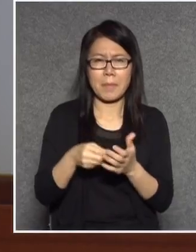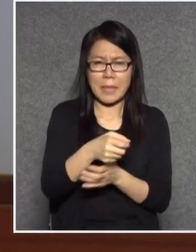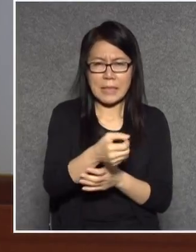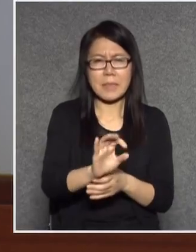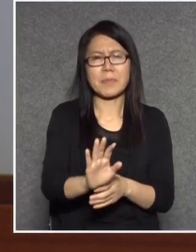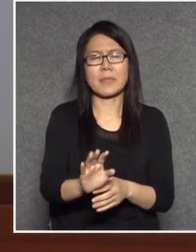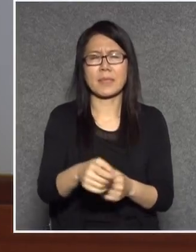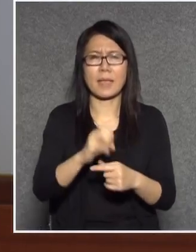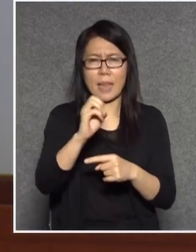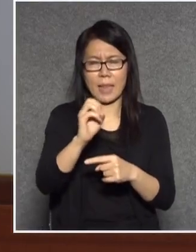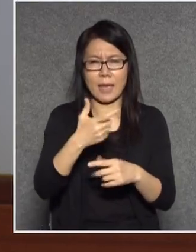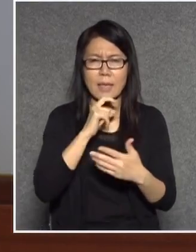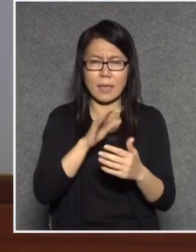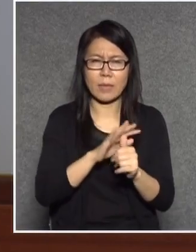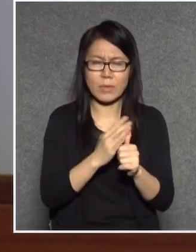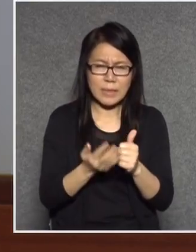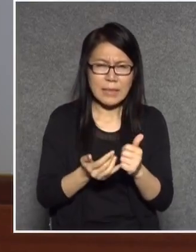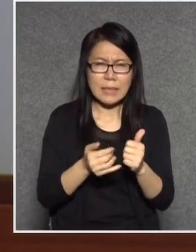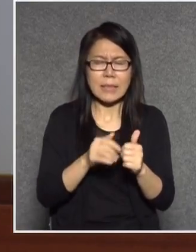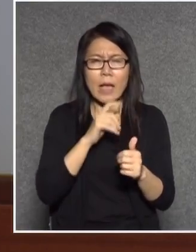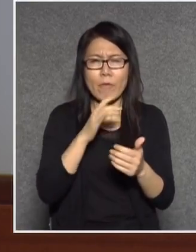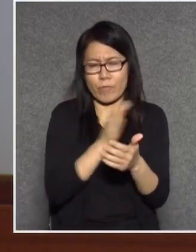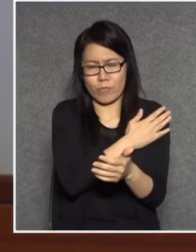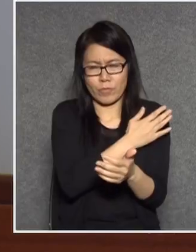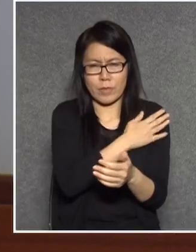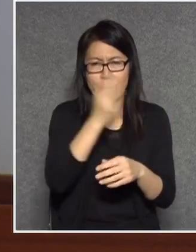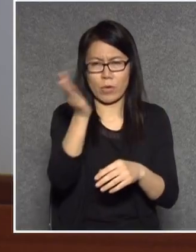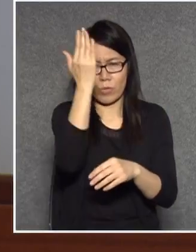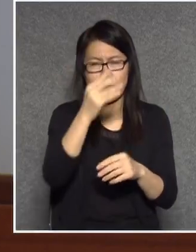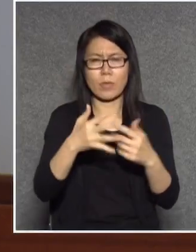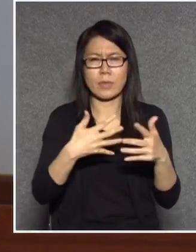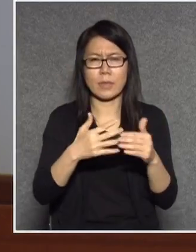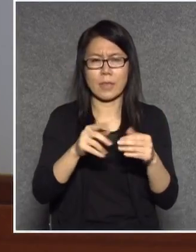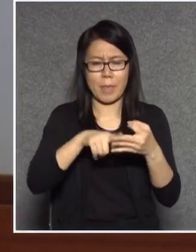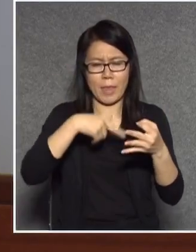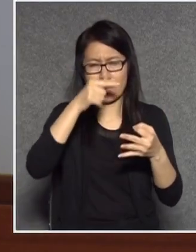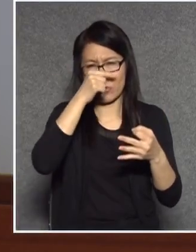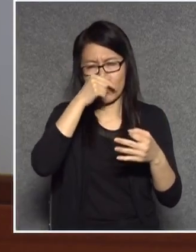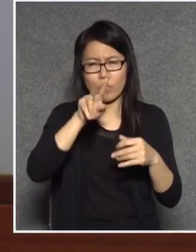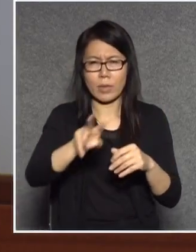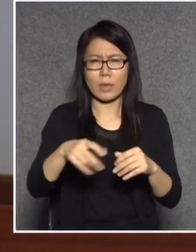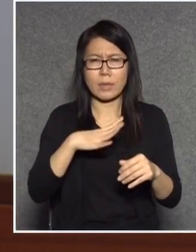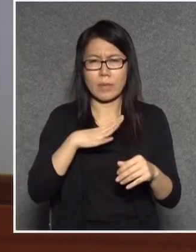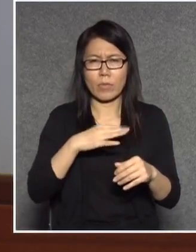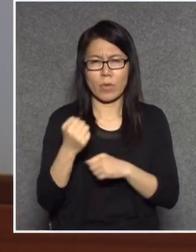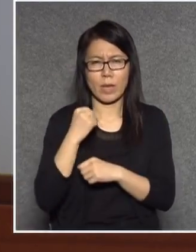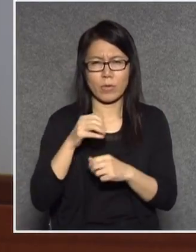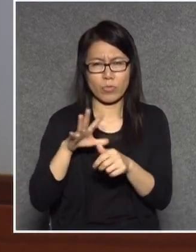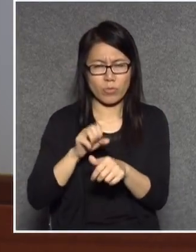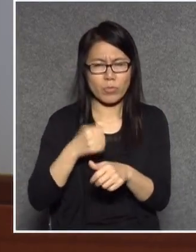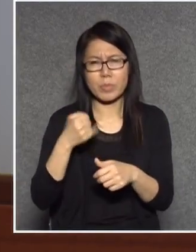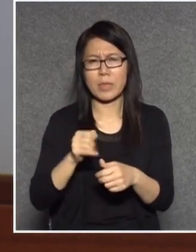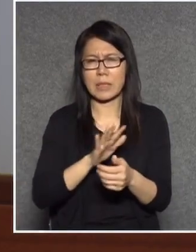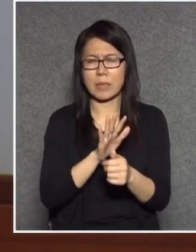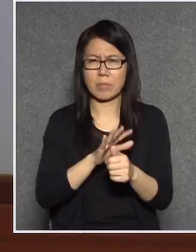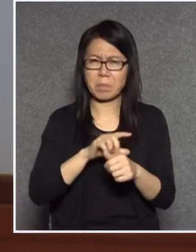問題。負責旅遊事務的蘇錦良局長對這些情況無力打擊，甚至是變